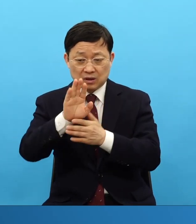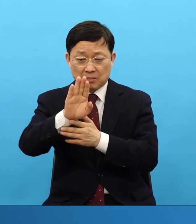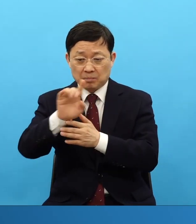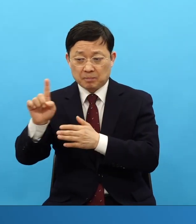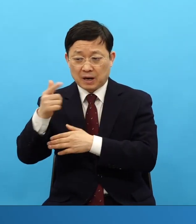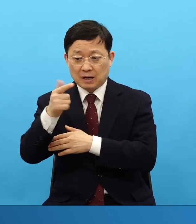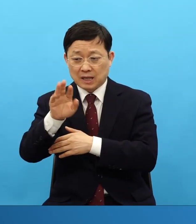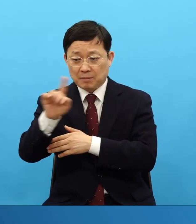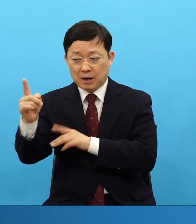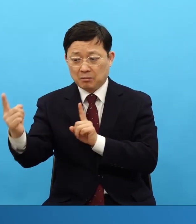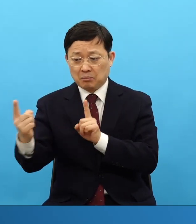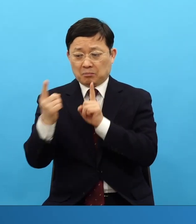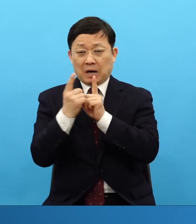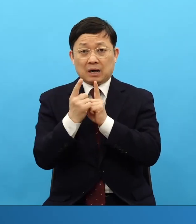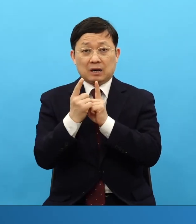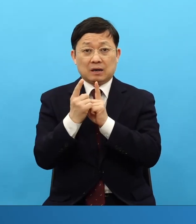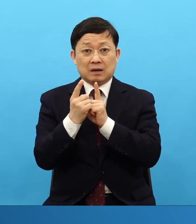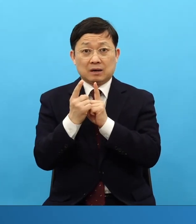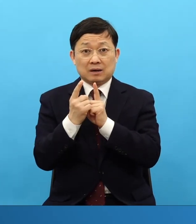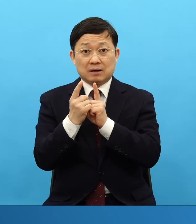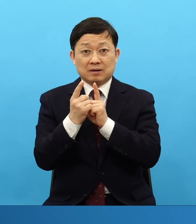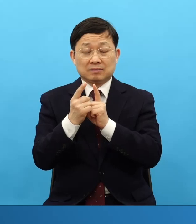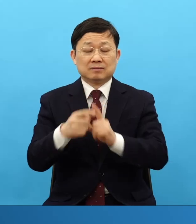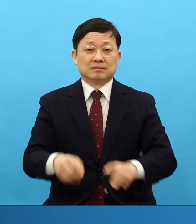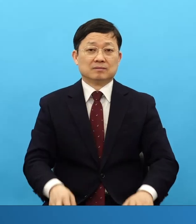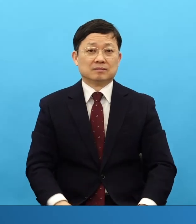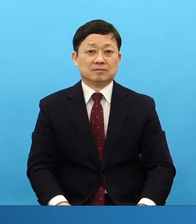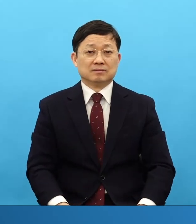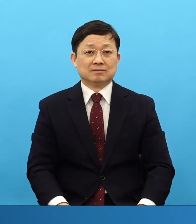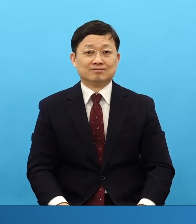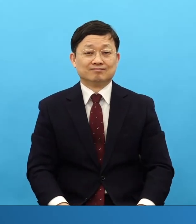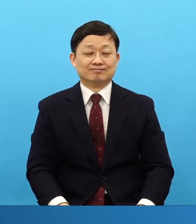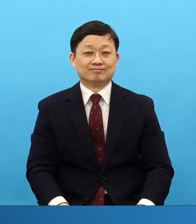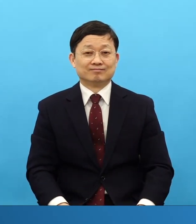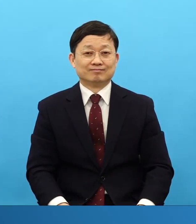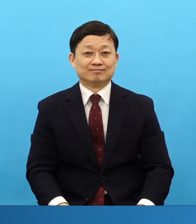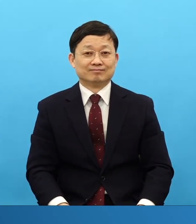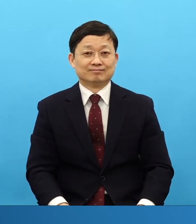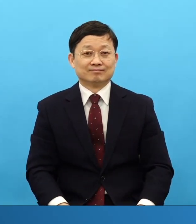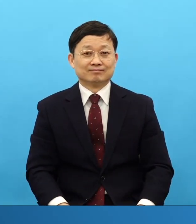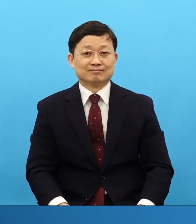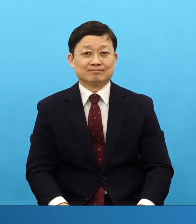met Barnabas. 이게 뭔 말입니까? What does that mean? 이때까지 있었던